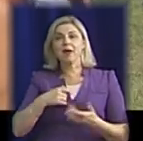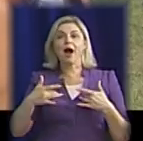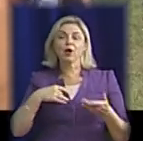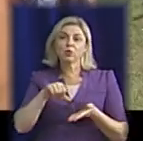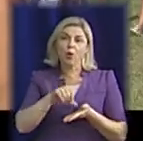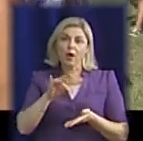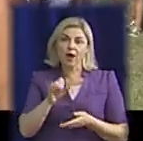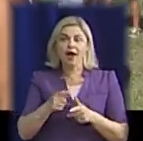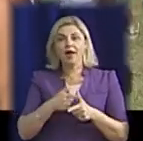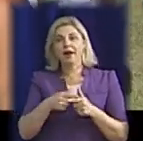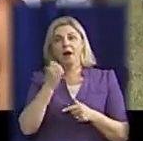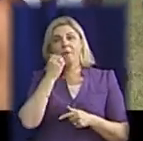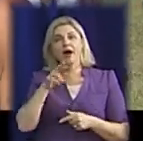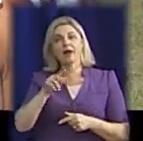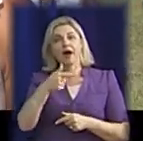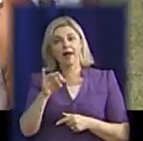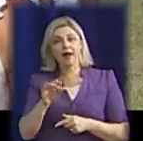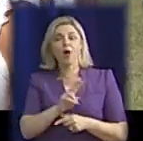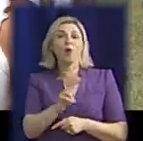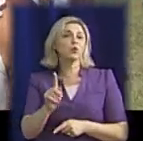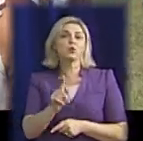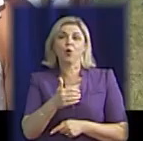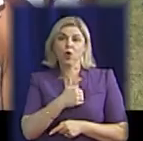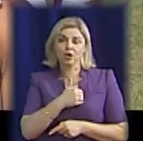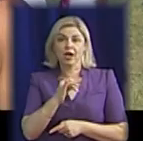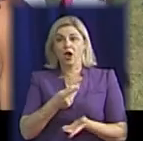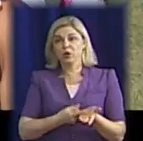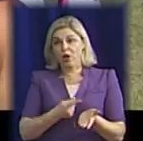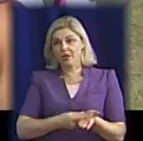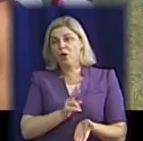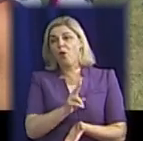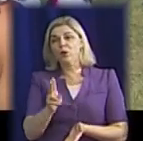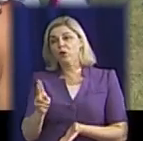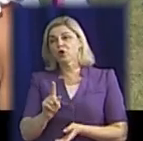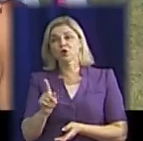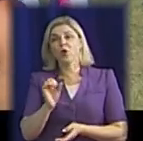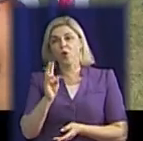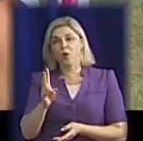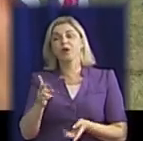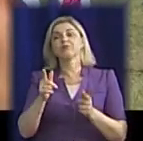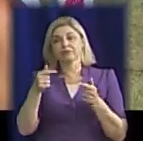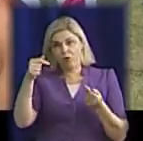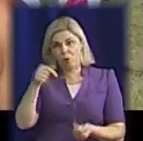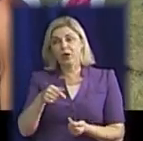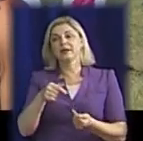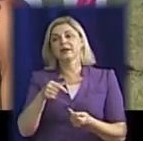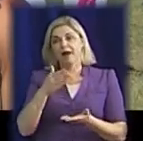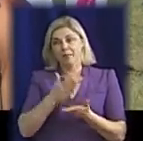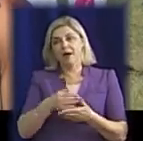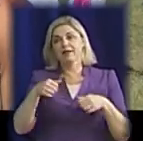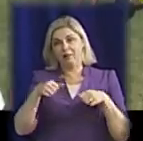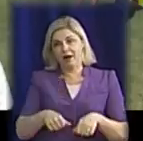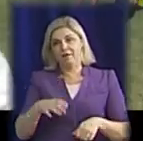чи якоїсь баби-яги, чи кого йому хочеться. І доказати комусь, що він дійсно має право бути